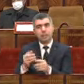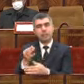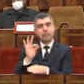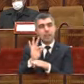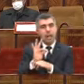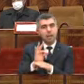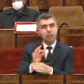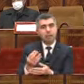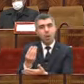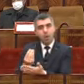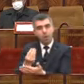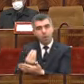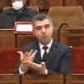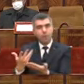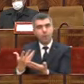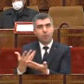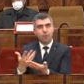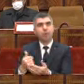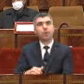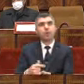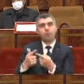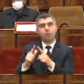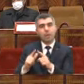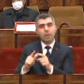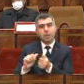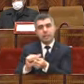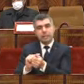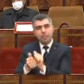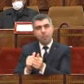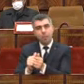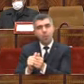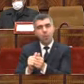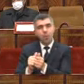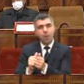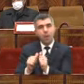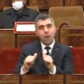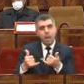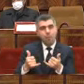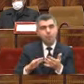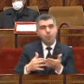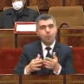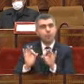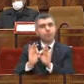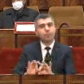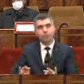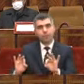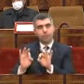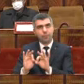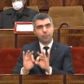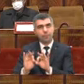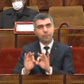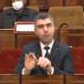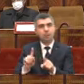الأولي، الغياب ديال المعدات والألعاب والتجهيزات الضرورية، الضعف ديال التكوين ديال